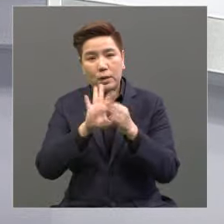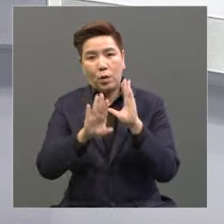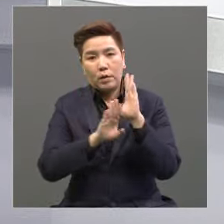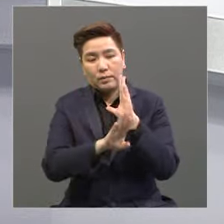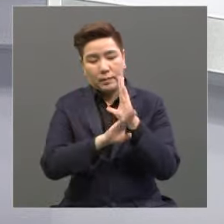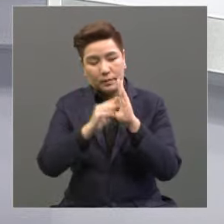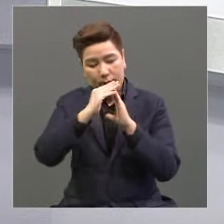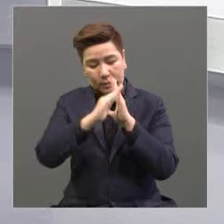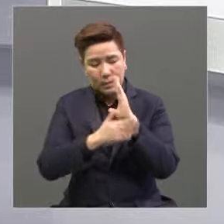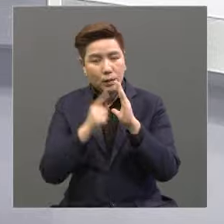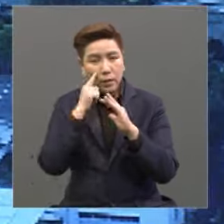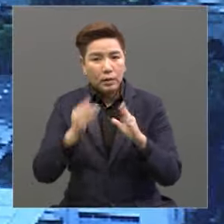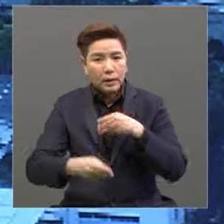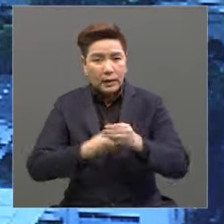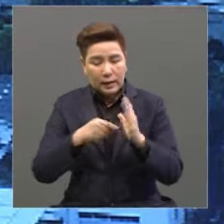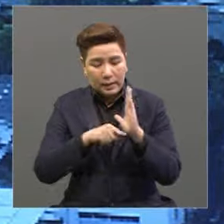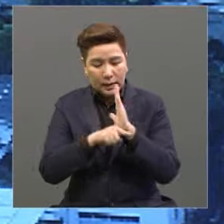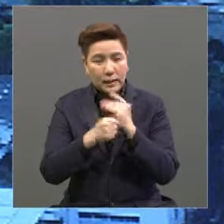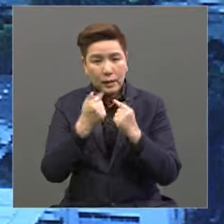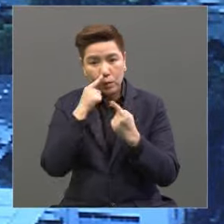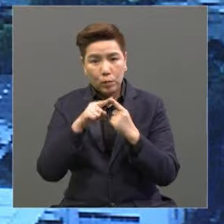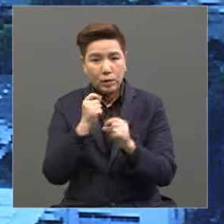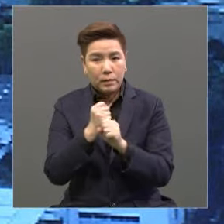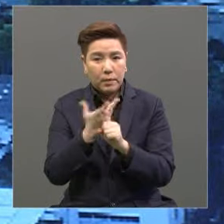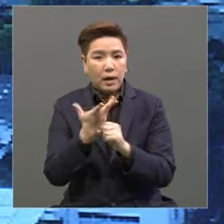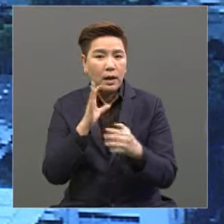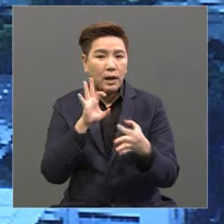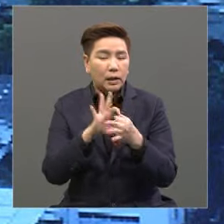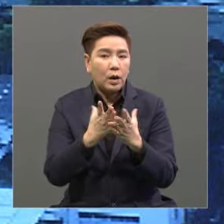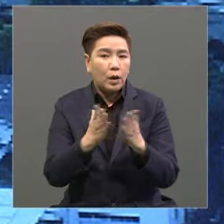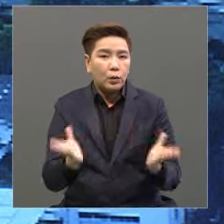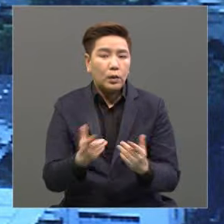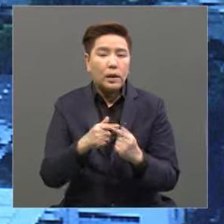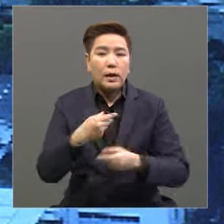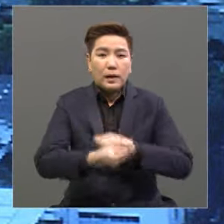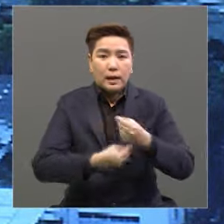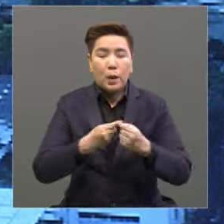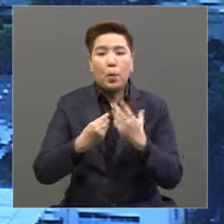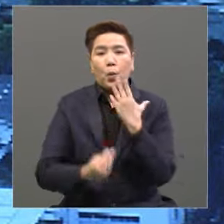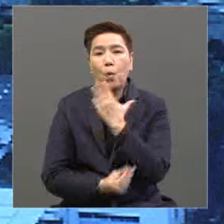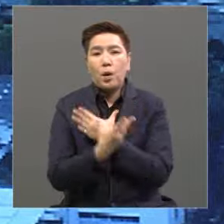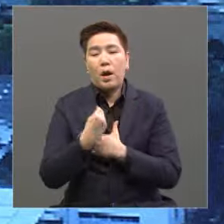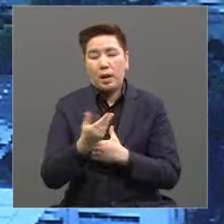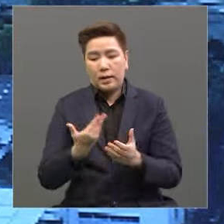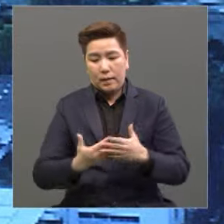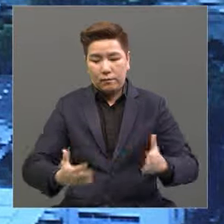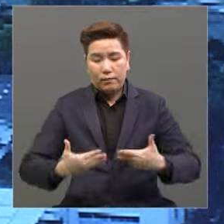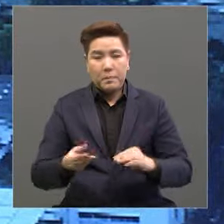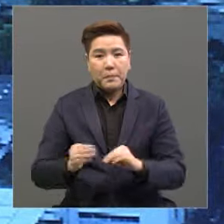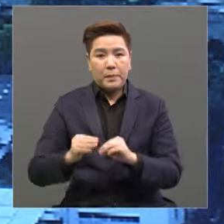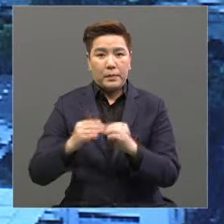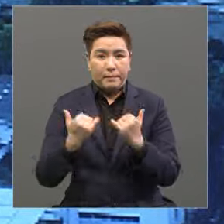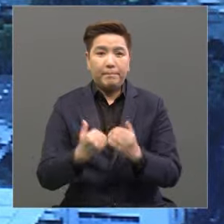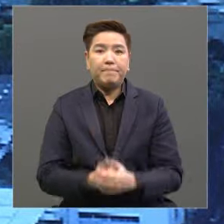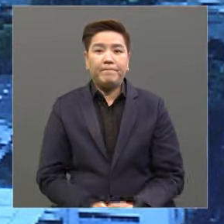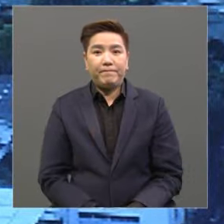ที่ชายแดนและการส่งเสริมการค้าชายแดนนะคะเพื่อที่จะผลักดันแล้วก็ส่งเสริมการค้าสร้างโอกาสให้เกิดรายได้ตามแนวชายแดน